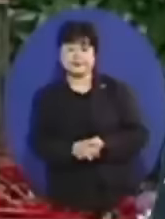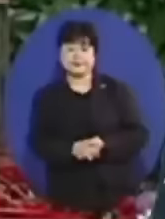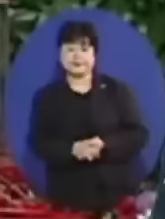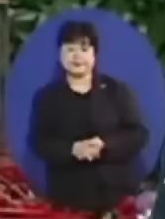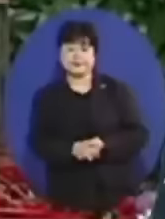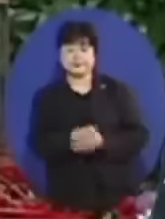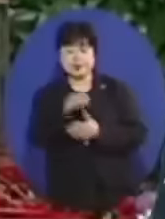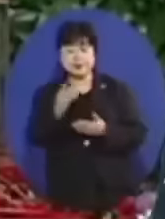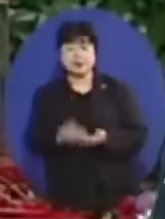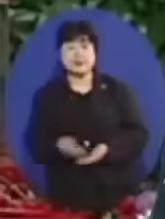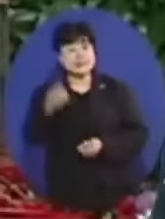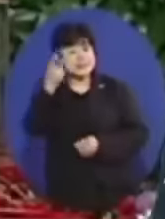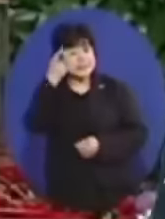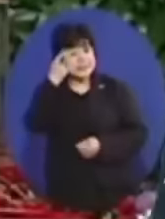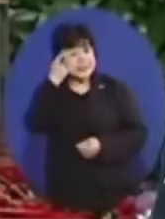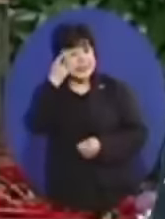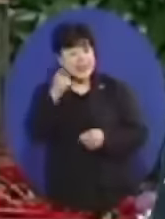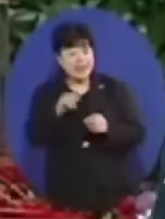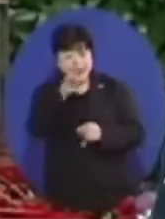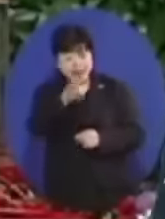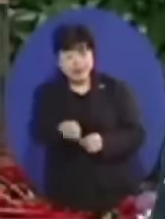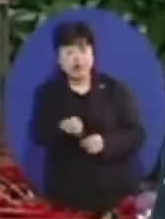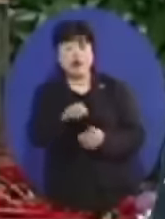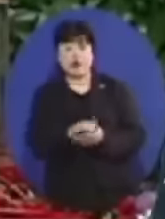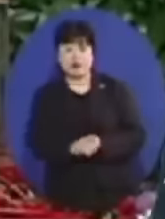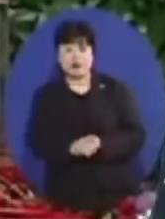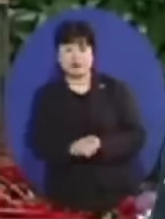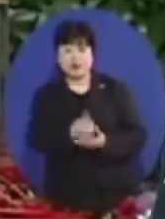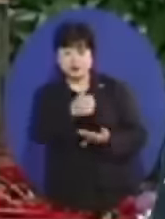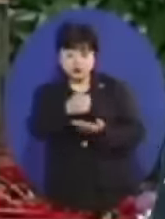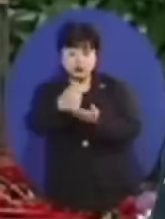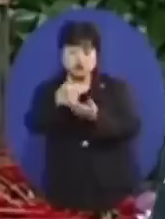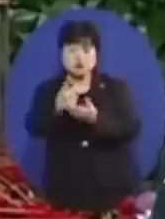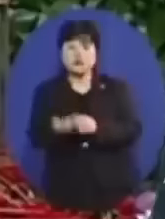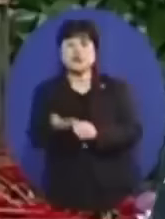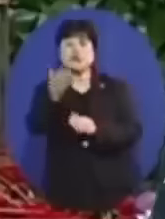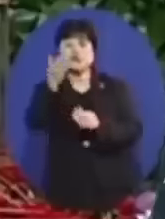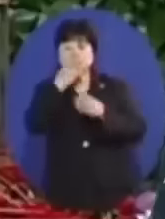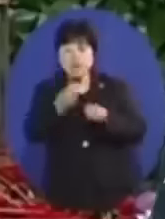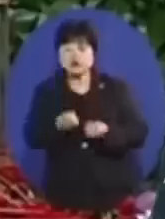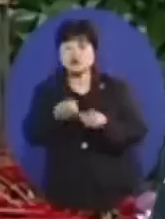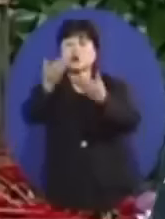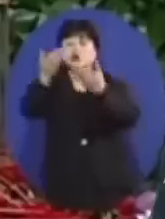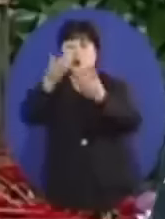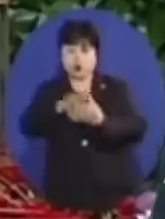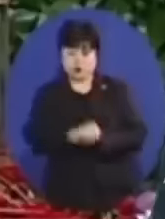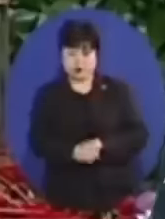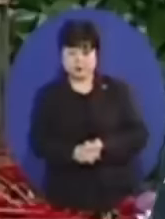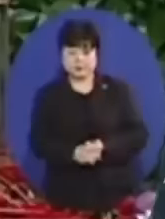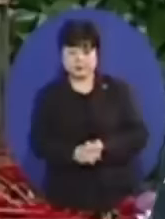우리가 하는 생각의 틈만큼 주님은 그 위에 축복을 주시기 때문에